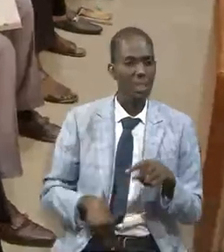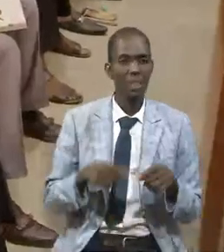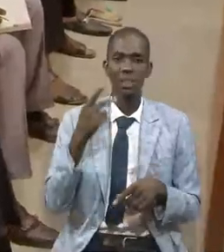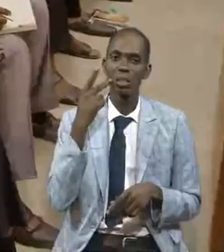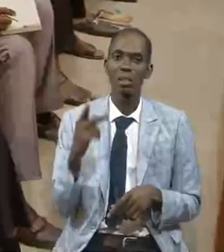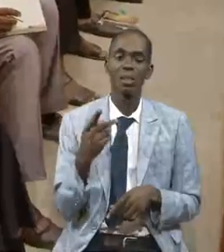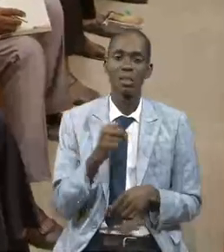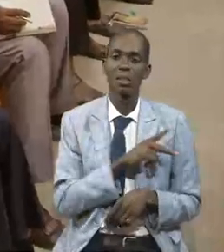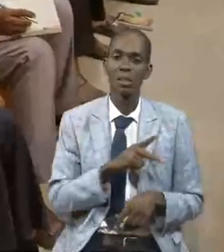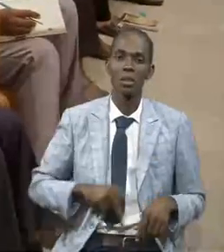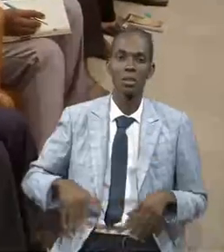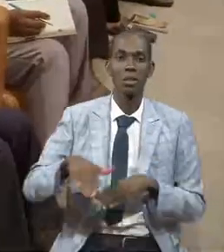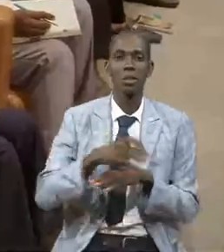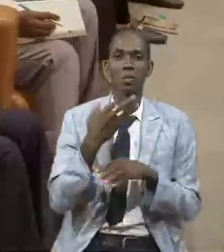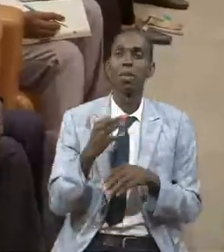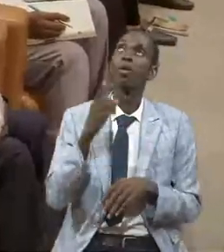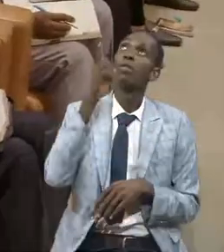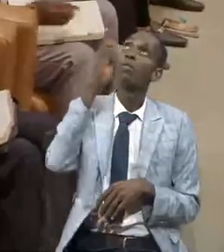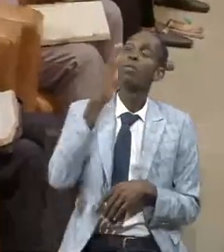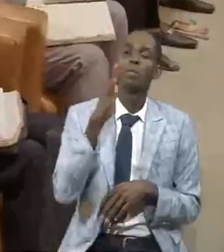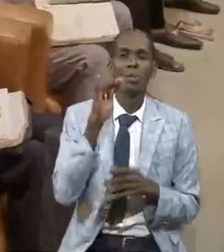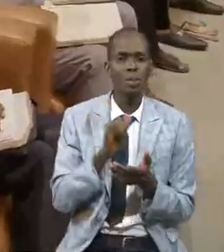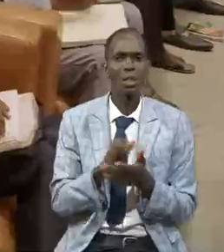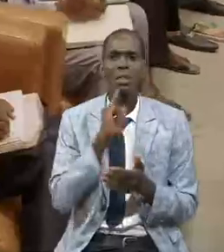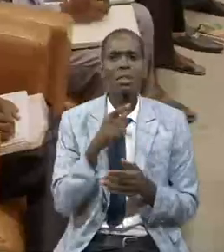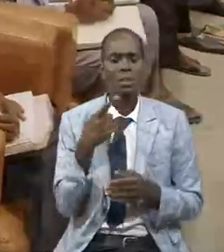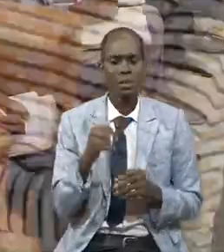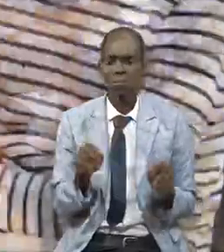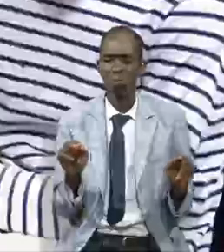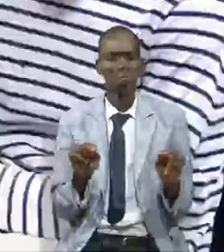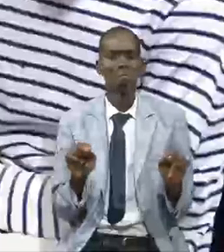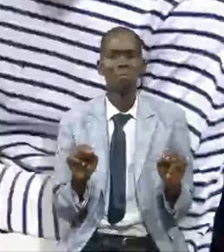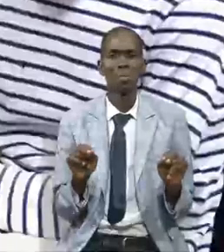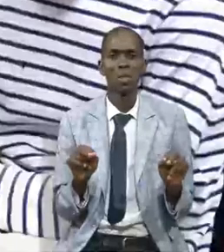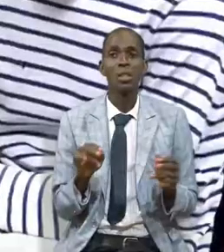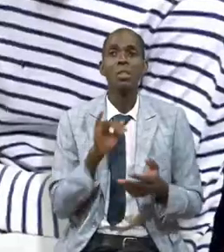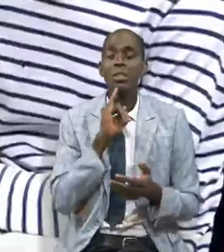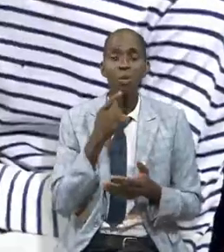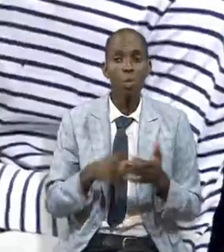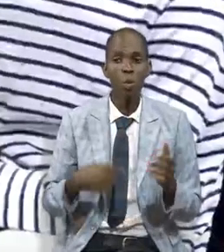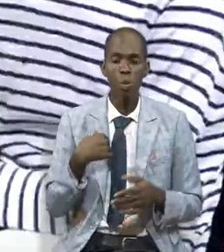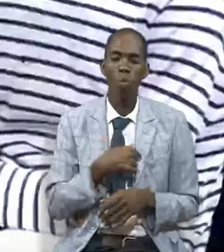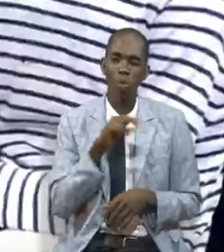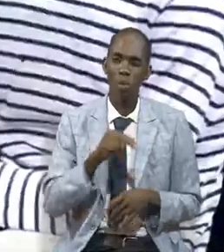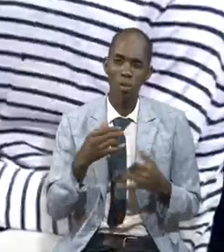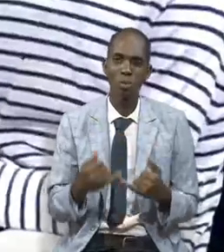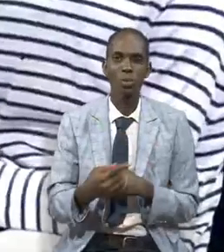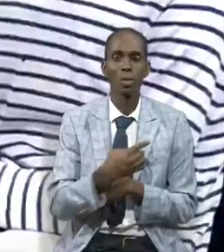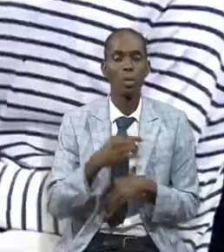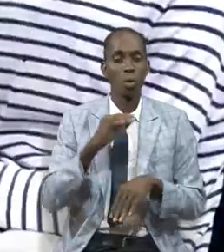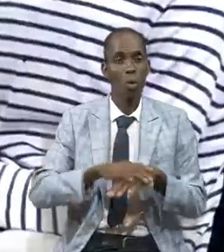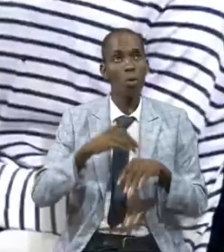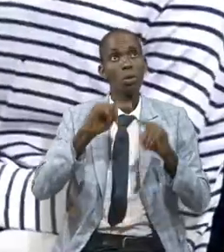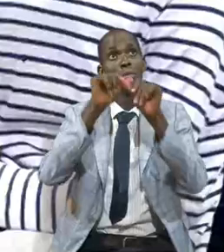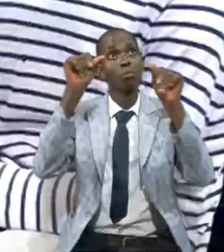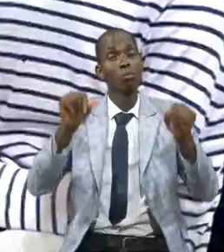le royaume de Dieu. Cette impartialité, c'est ce dont nous avons besoin ce jour sur le